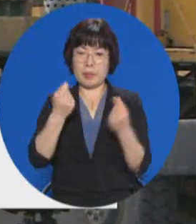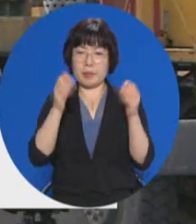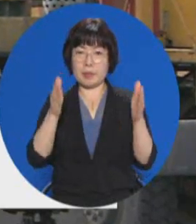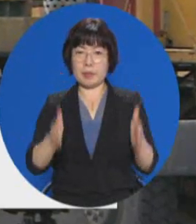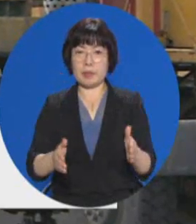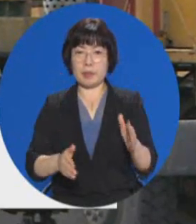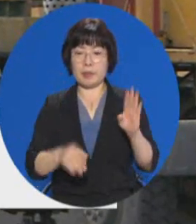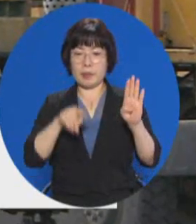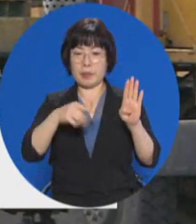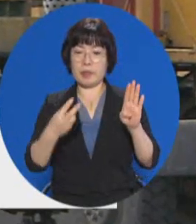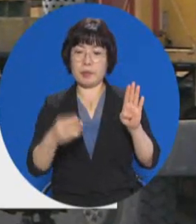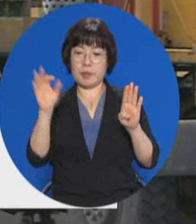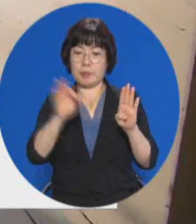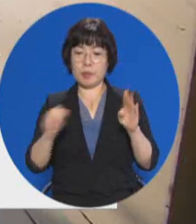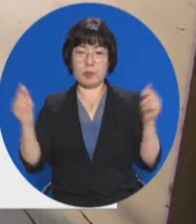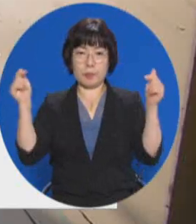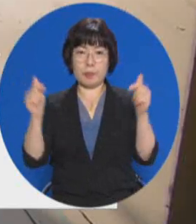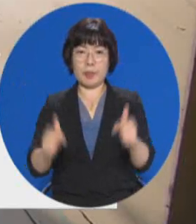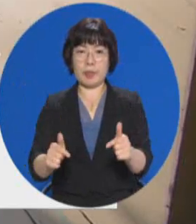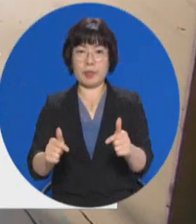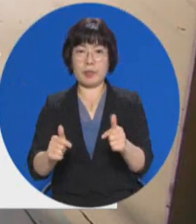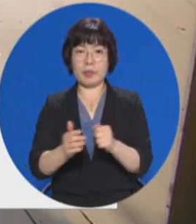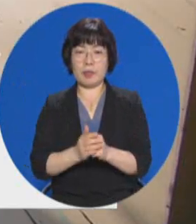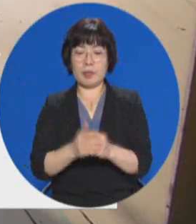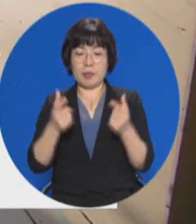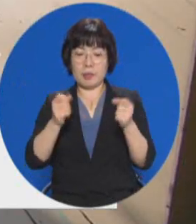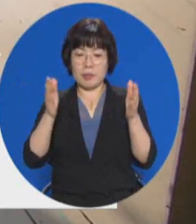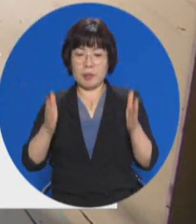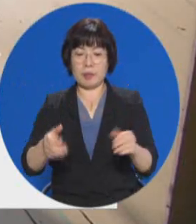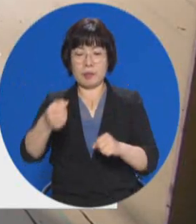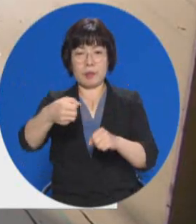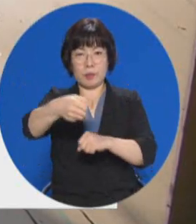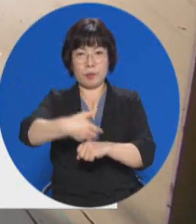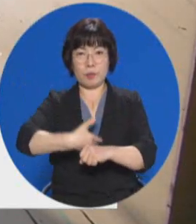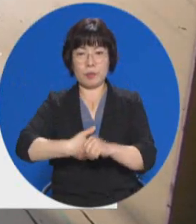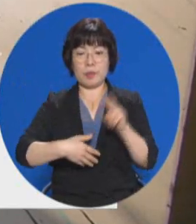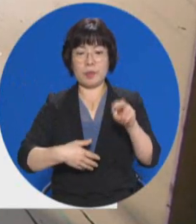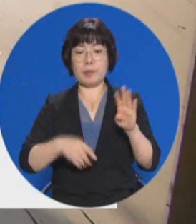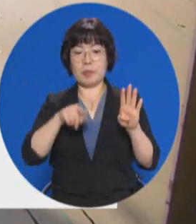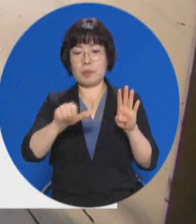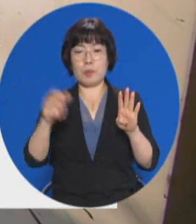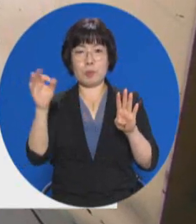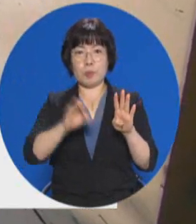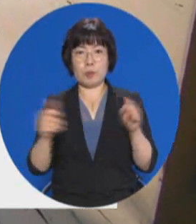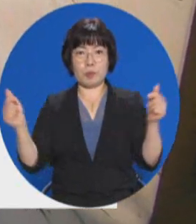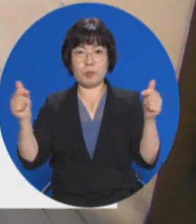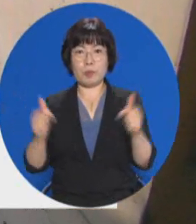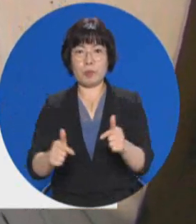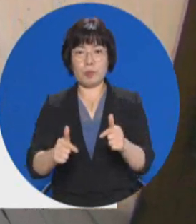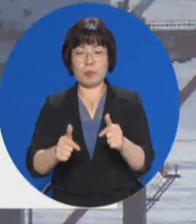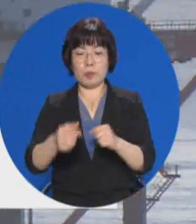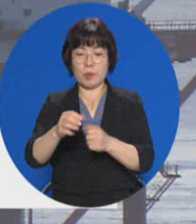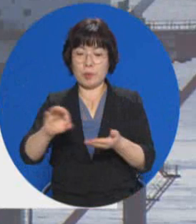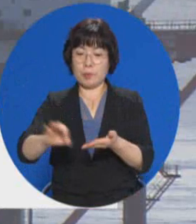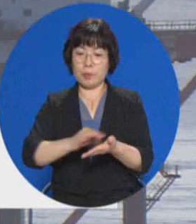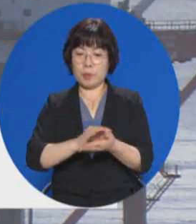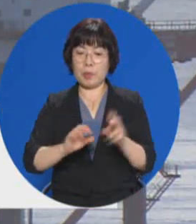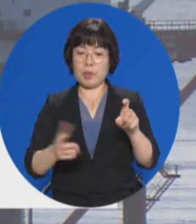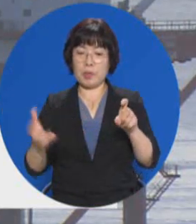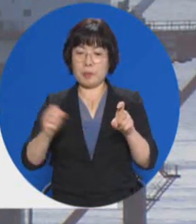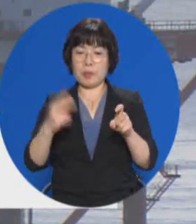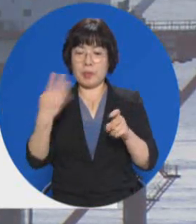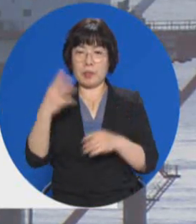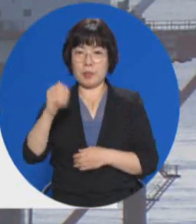기간보다 4.3% 감소했지만 같은 기간 수입이 24.5% 줄면서 무역수지는 10억 4천만